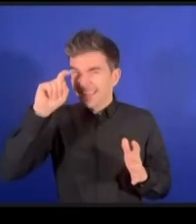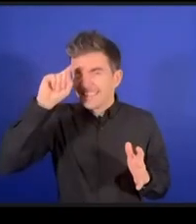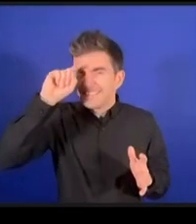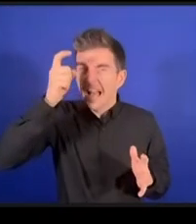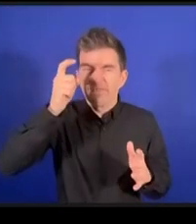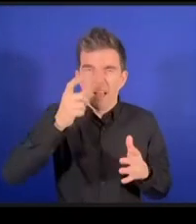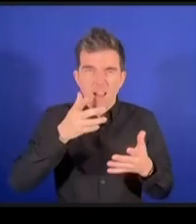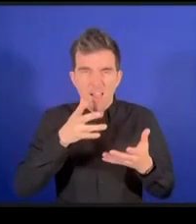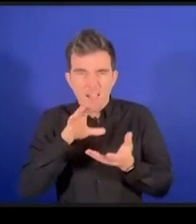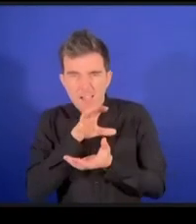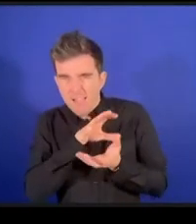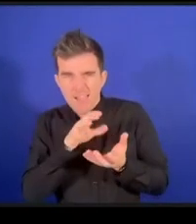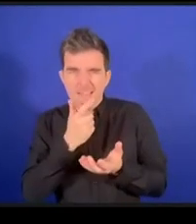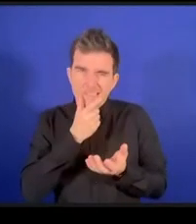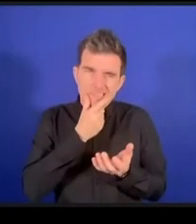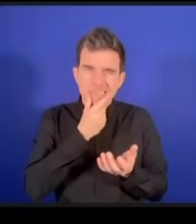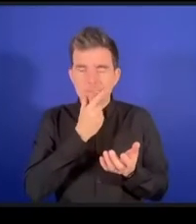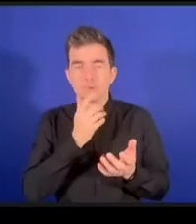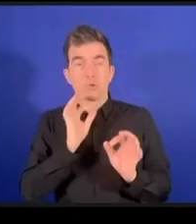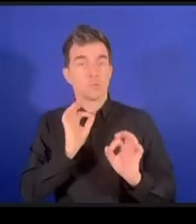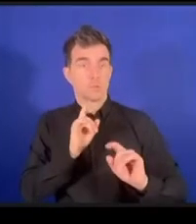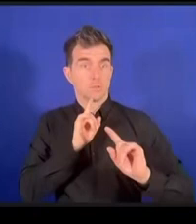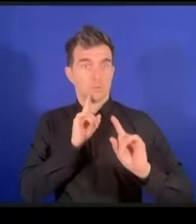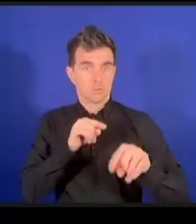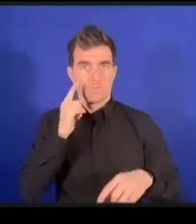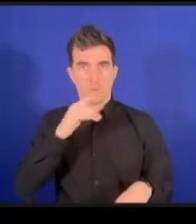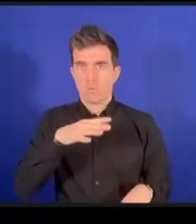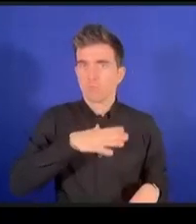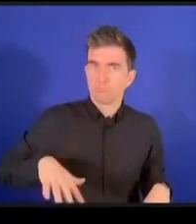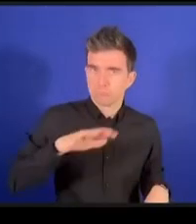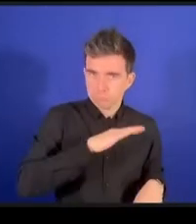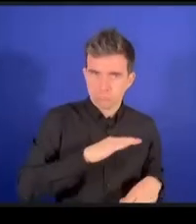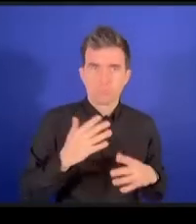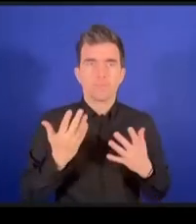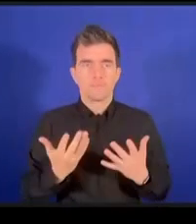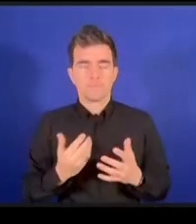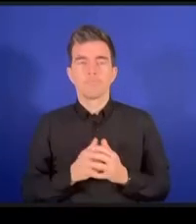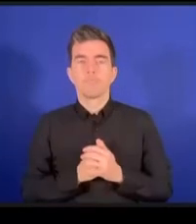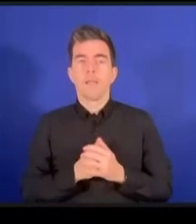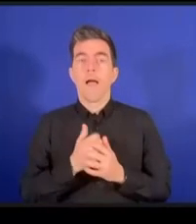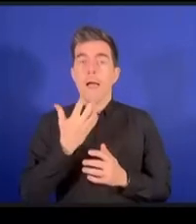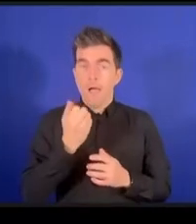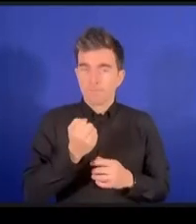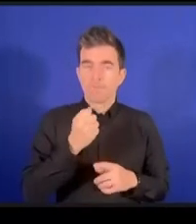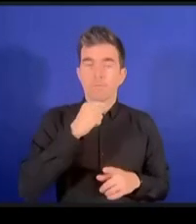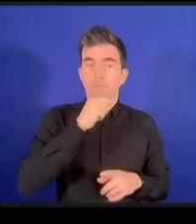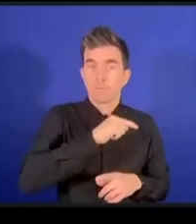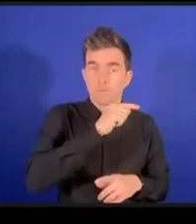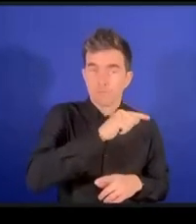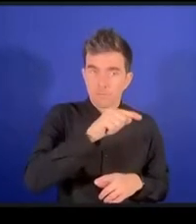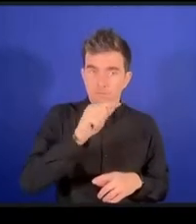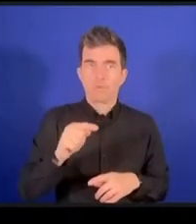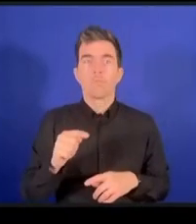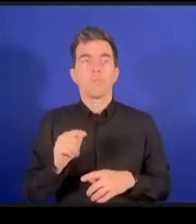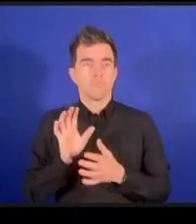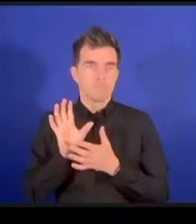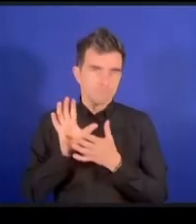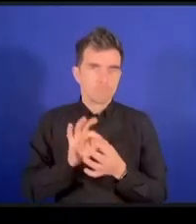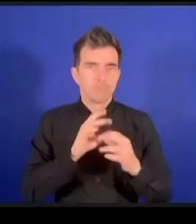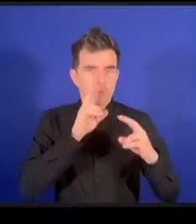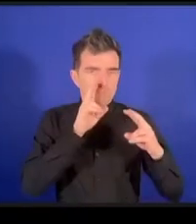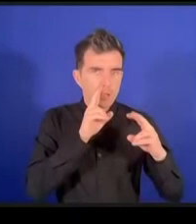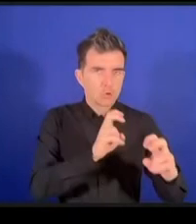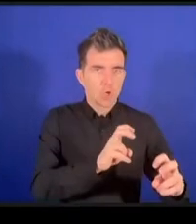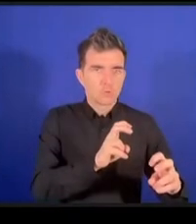коалиции работа некоторых динамических коалиций связана с исследованиями и она действительно ценится и